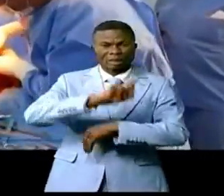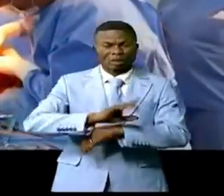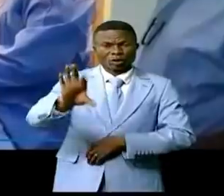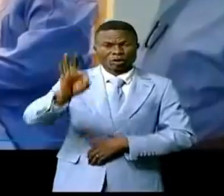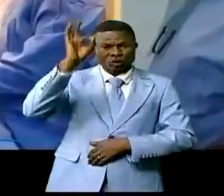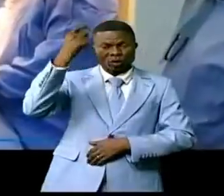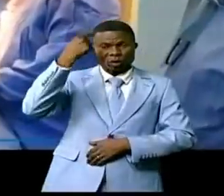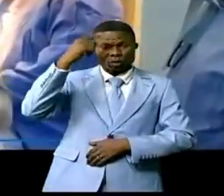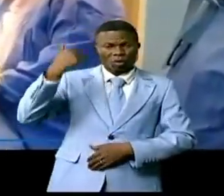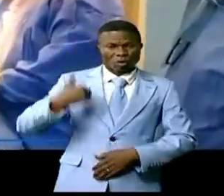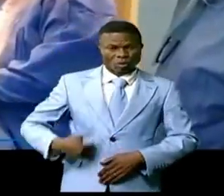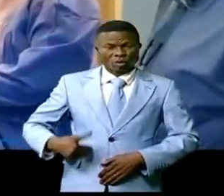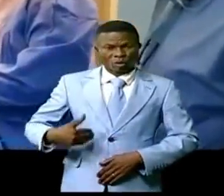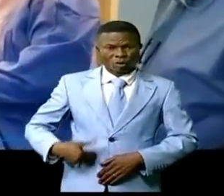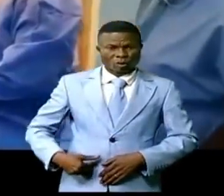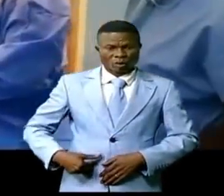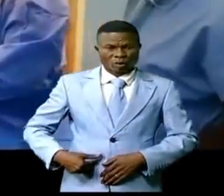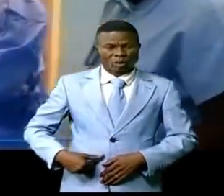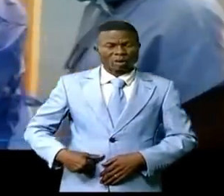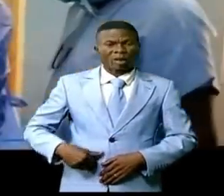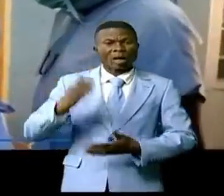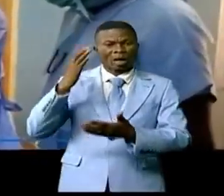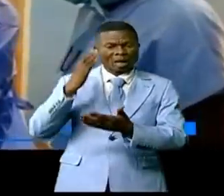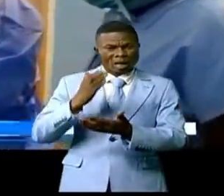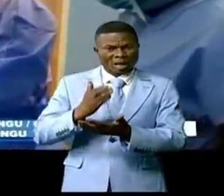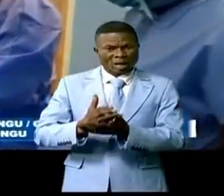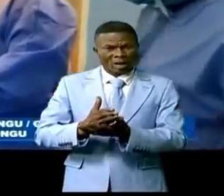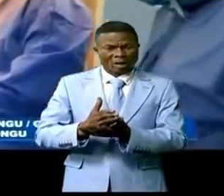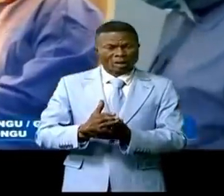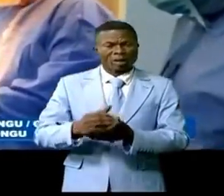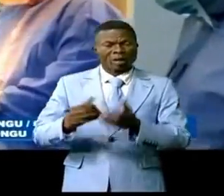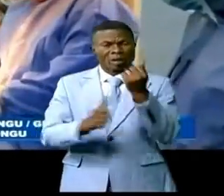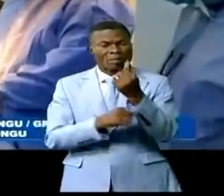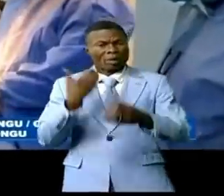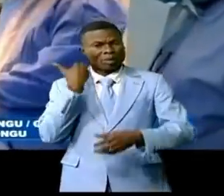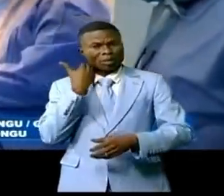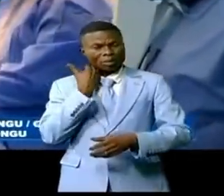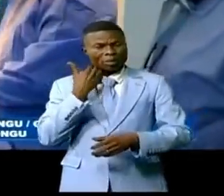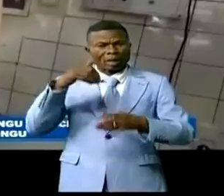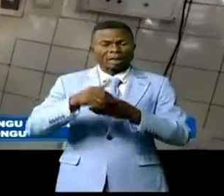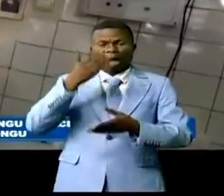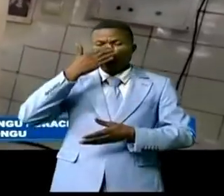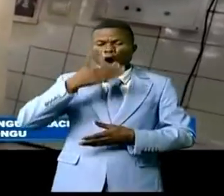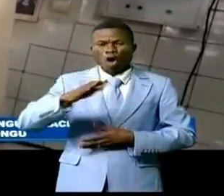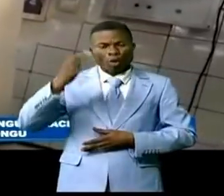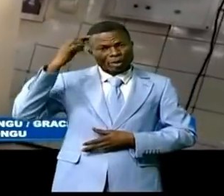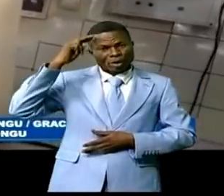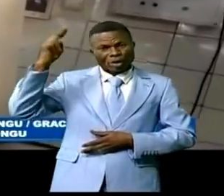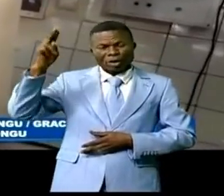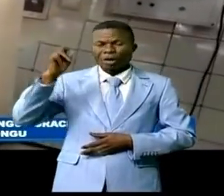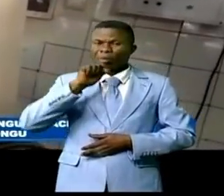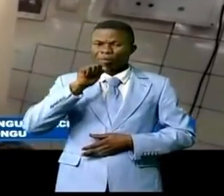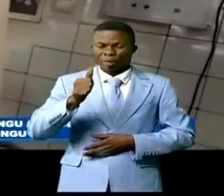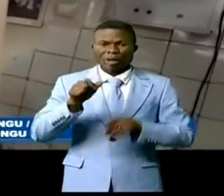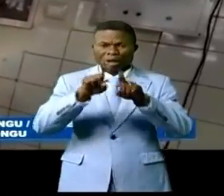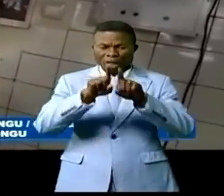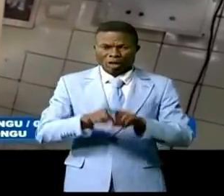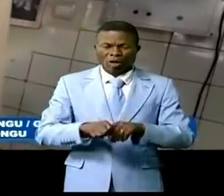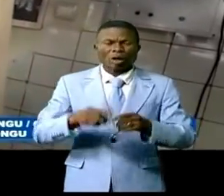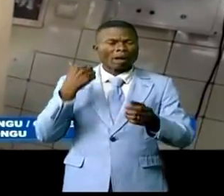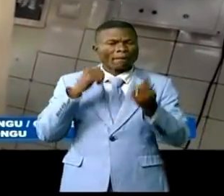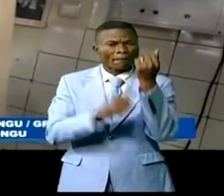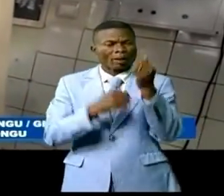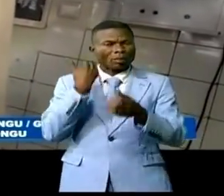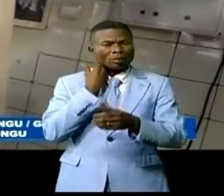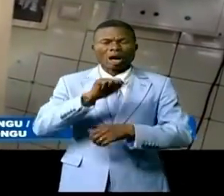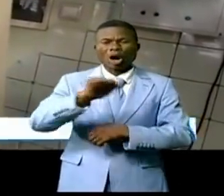les opérations ne se limiteront pas seulement aux malades internés aux cliniques universitaires, mais aussi ceux internés dans les